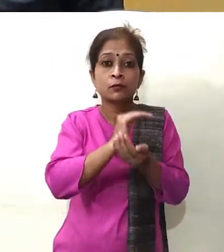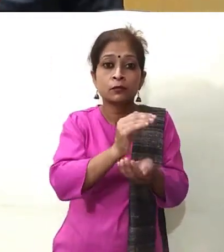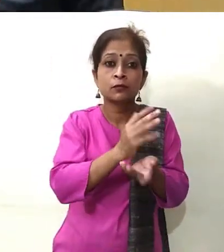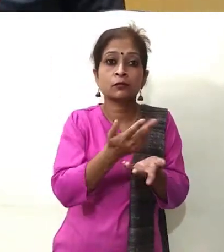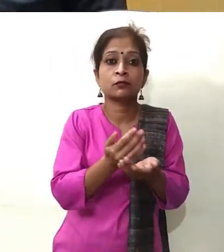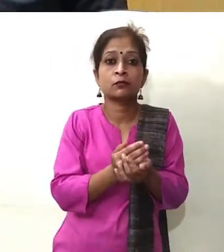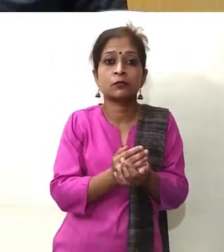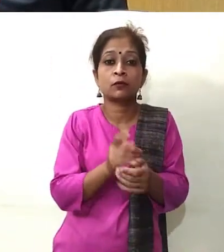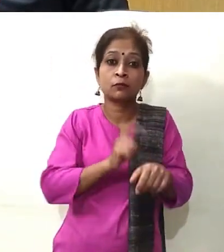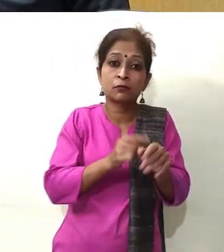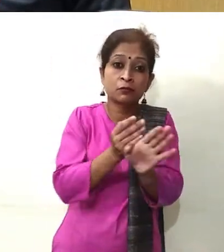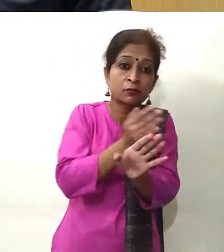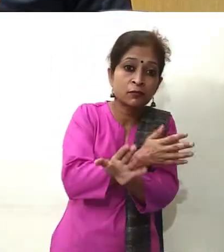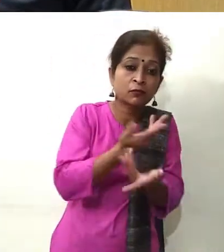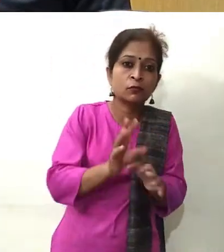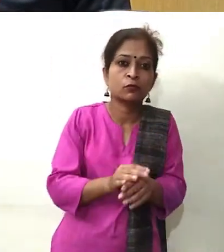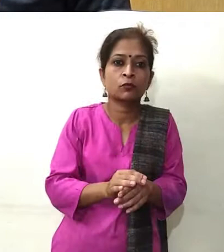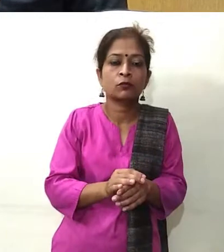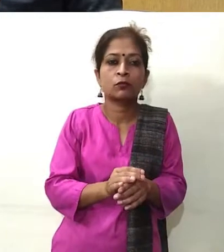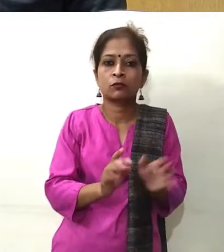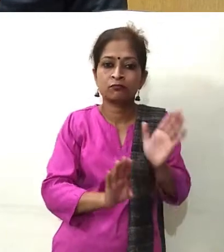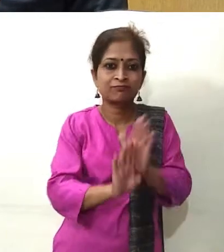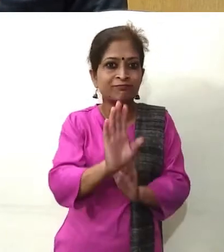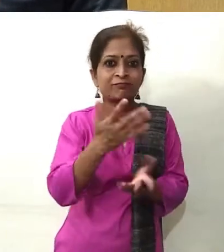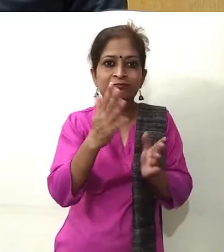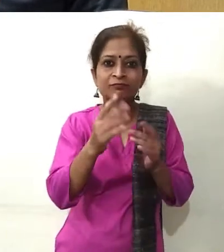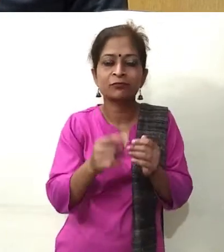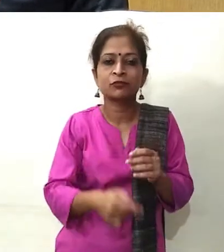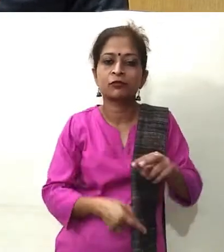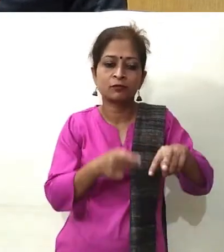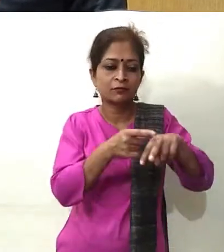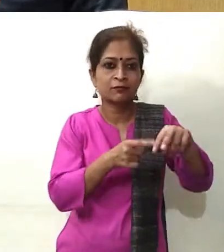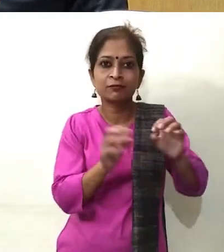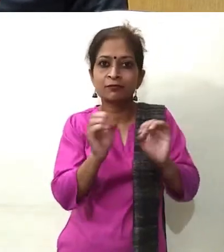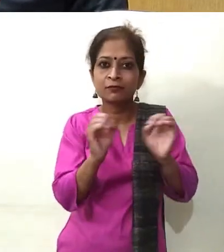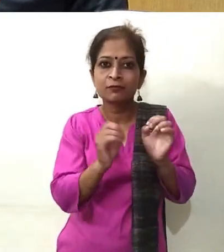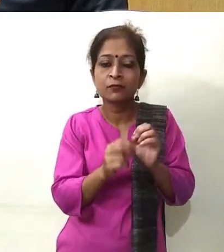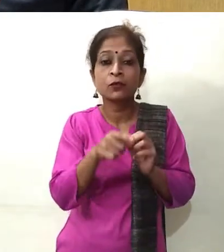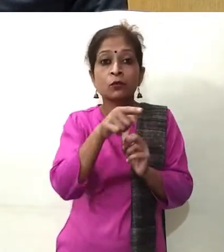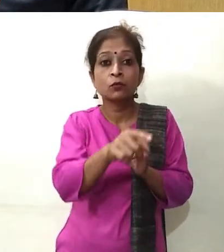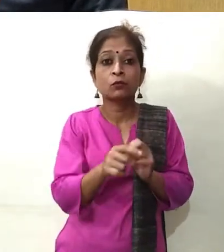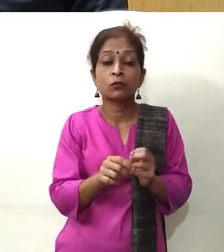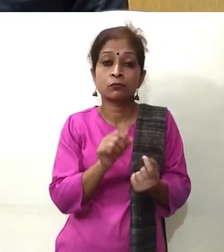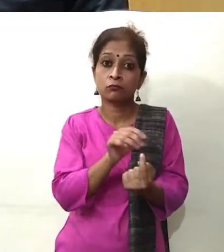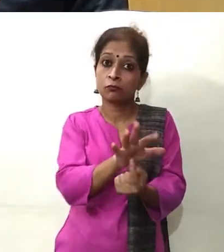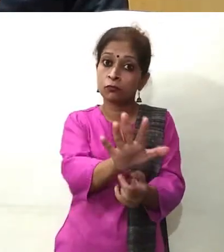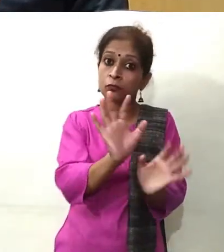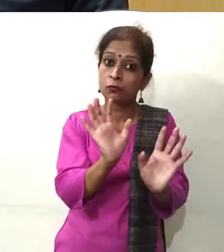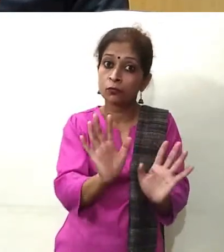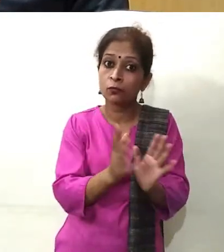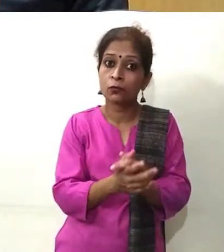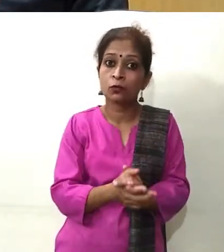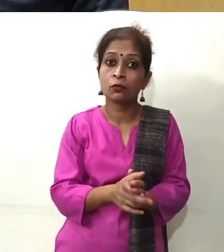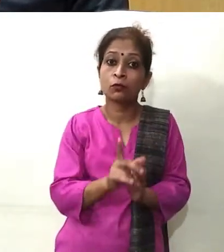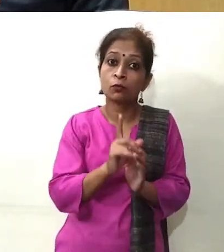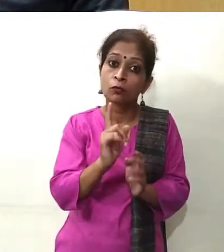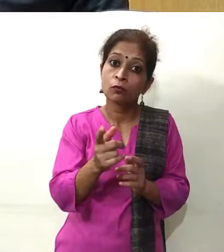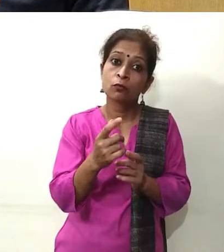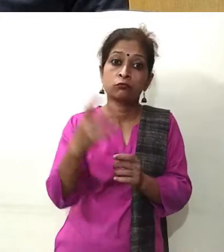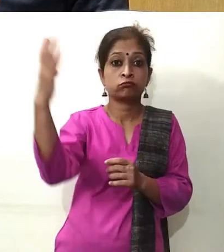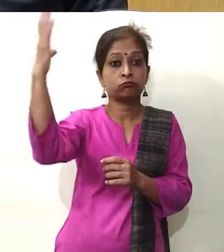हो पाया था, इसलिए दोनों पैर उनके नहीं थे। पर वो इतने प्रभावशाली थे कि वो सूर्य के सारथी